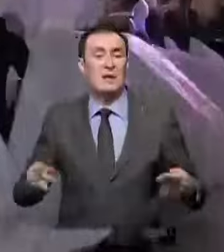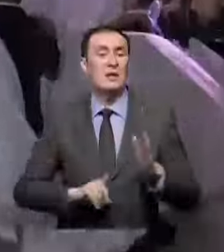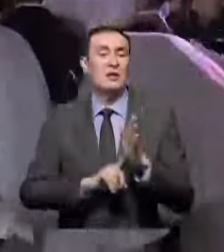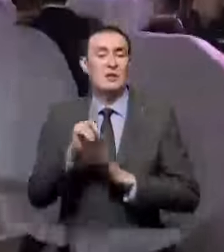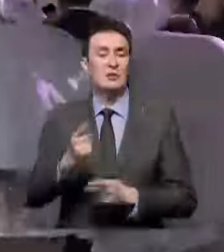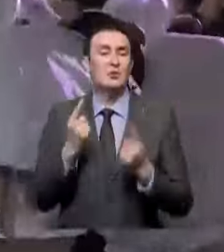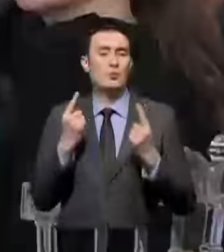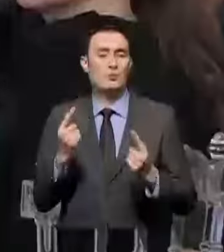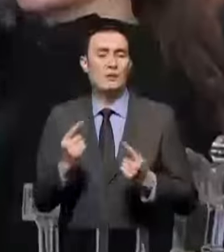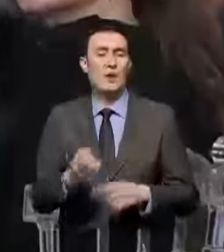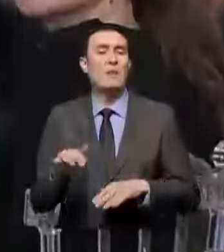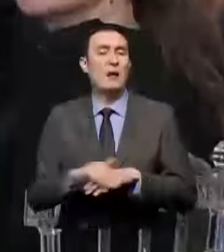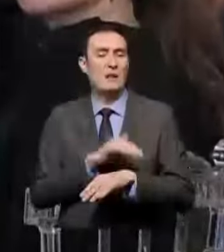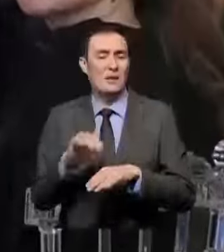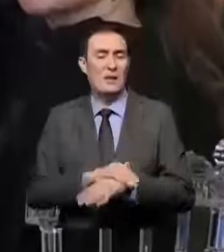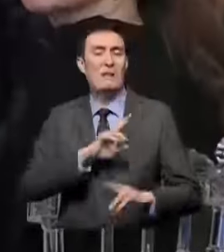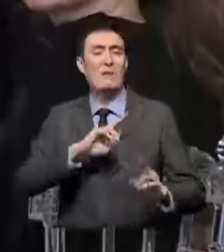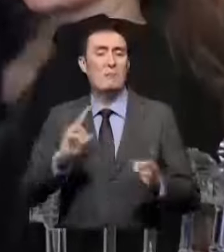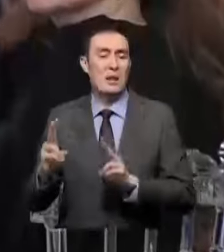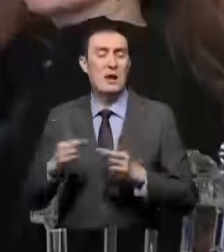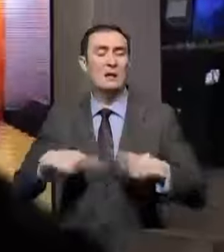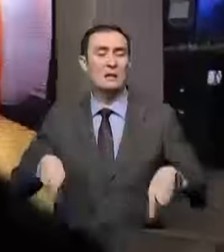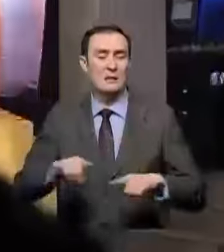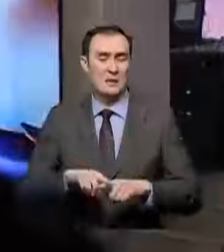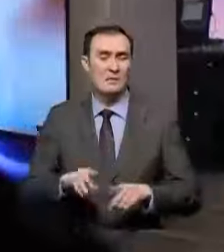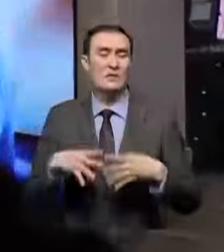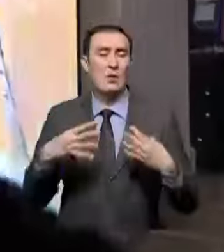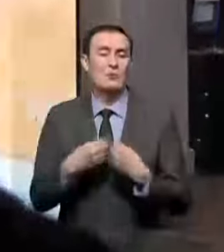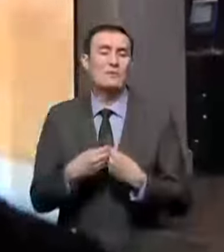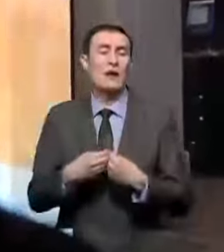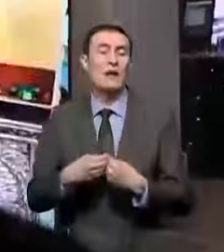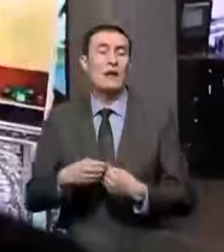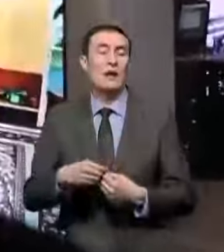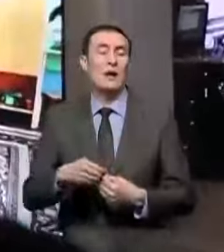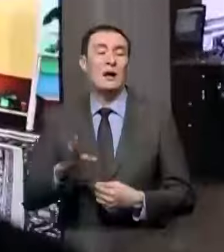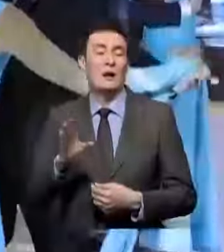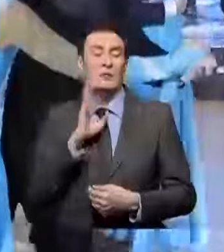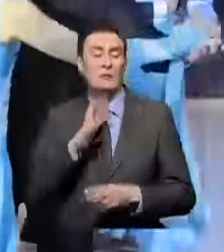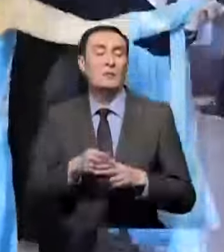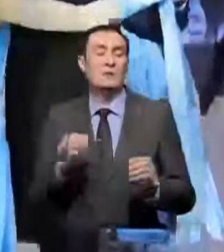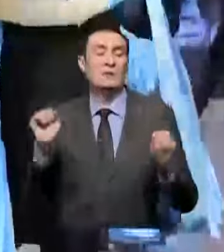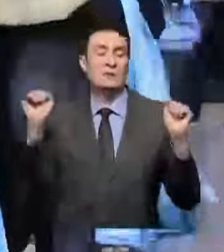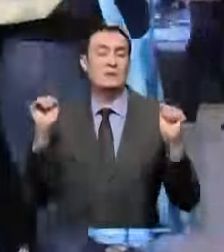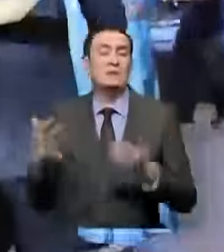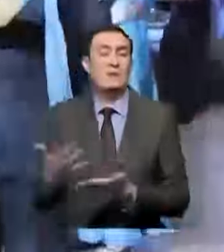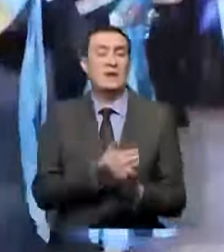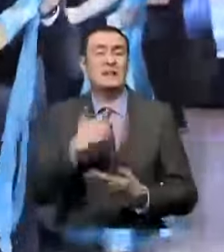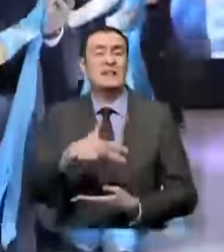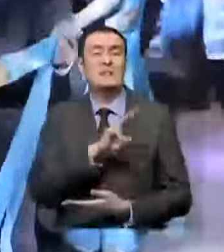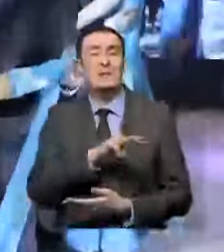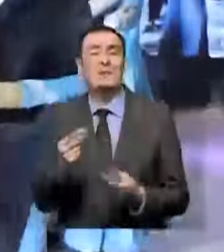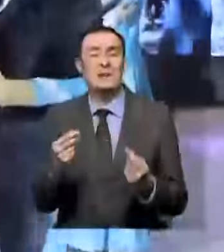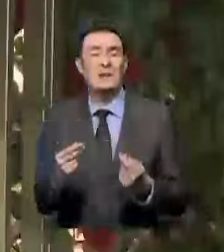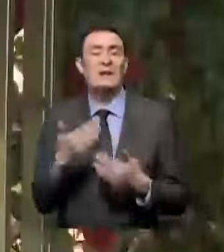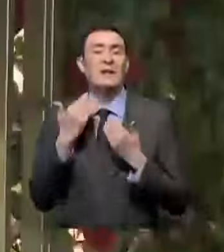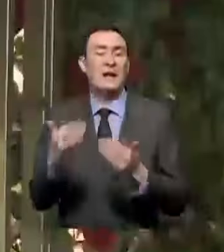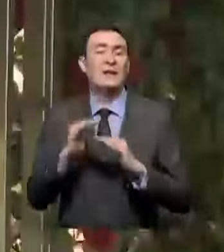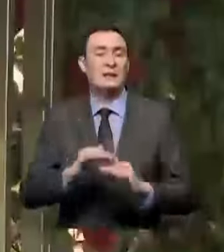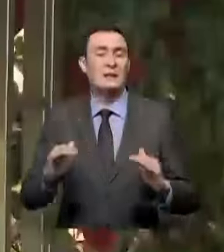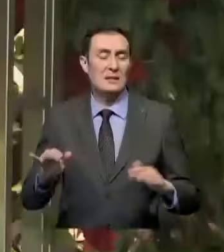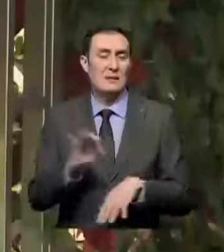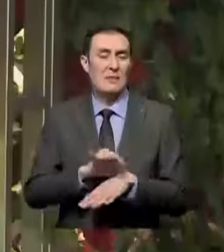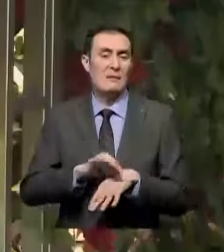началась с масштабного благотворительного бала. Организаторы сообщества «Нет Вумен» собрало почти 30 миллионов тенге в помощь детям-аутистам.